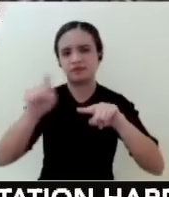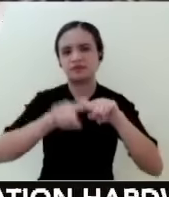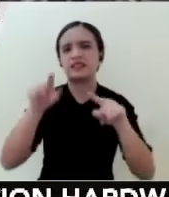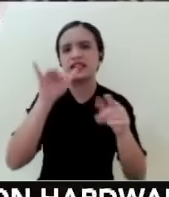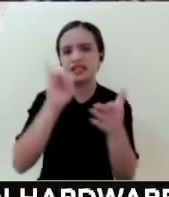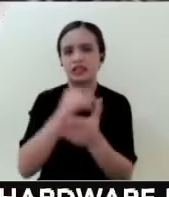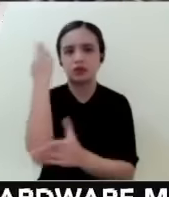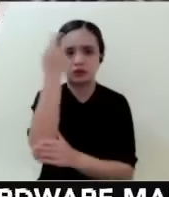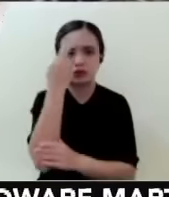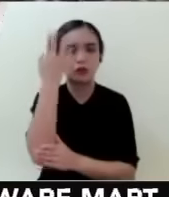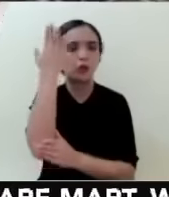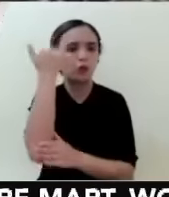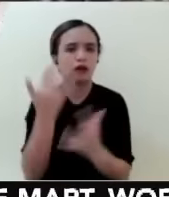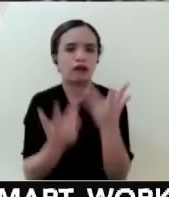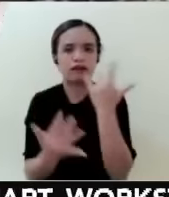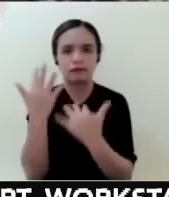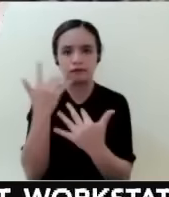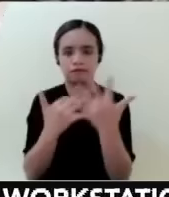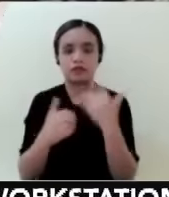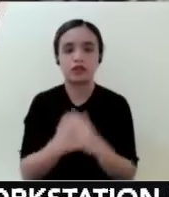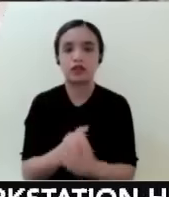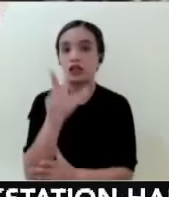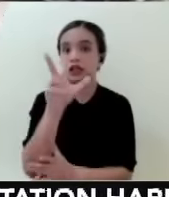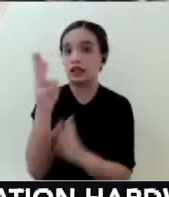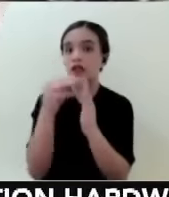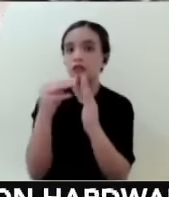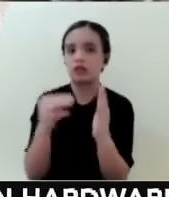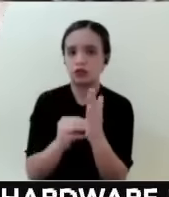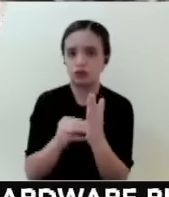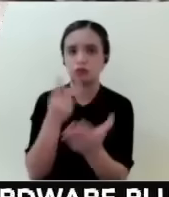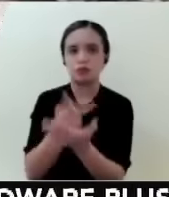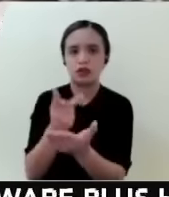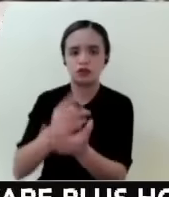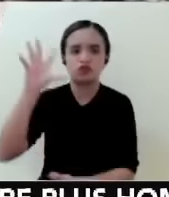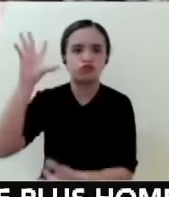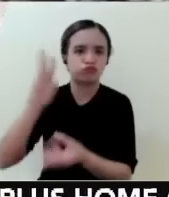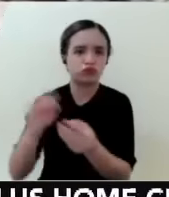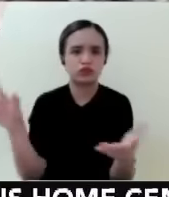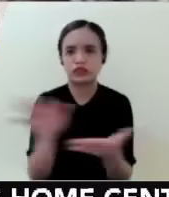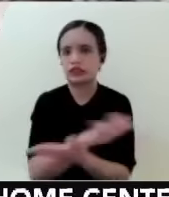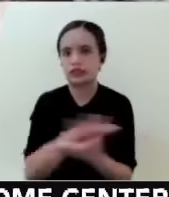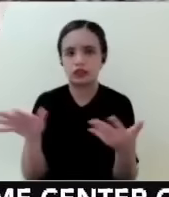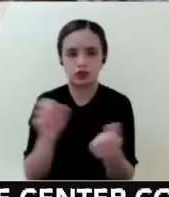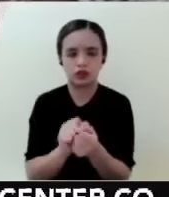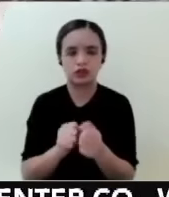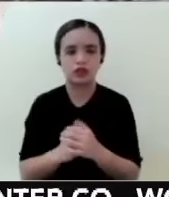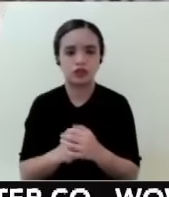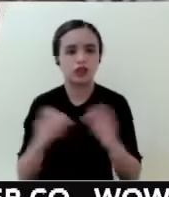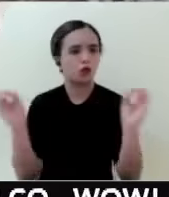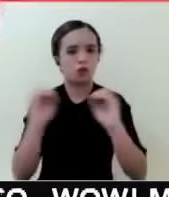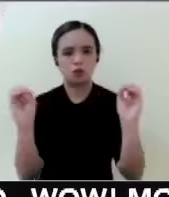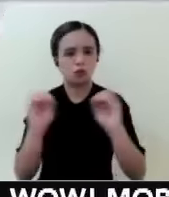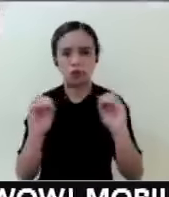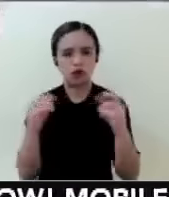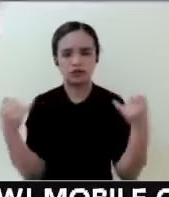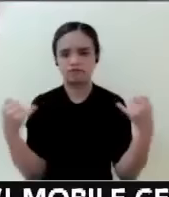sunog. Umabot sa 3 milyong piso ang napinsalang ari-arian. Wala namang nasaktan sa insidente.